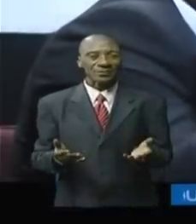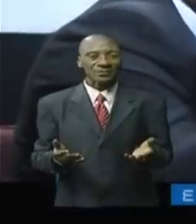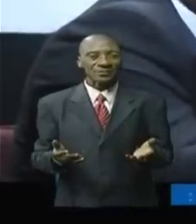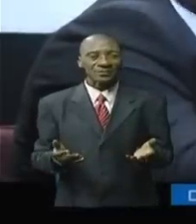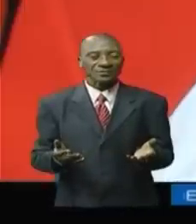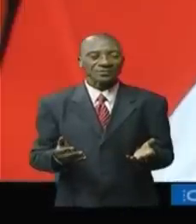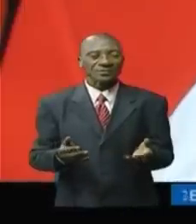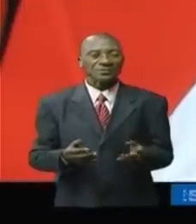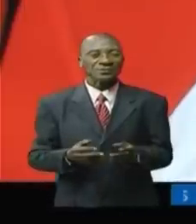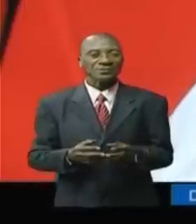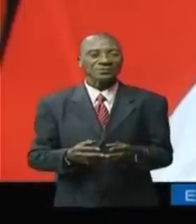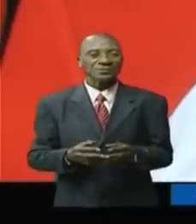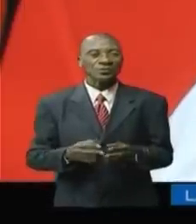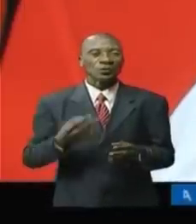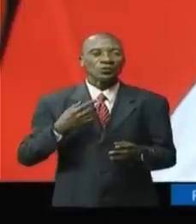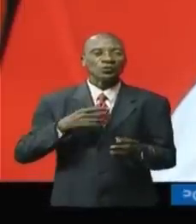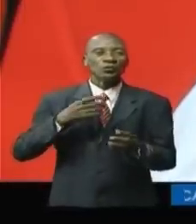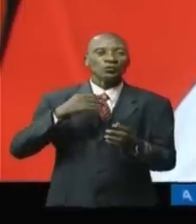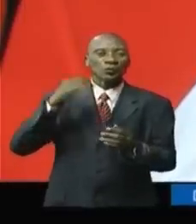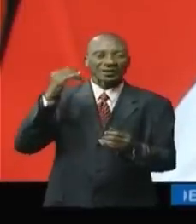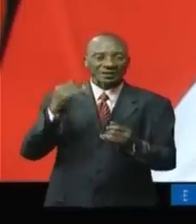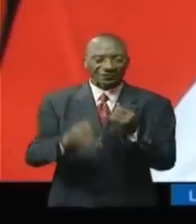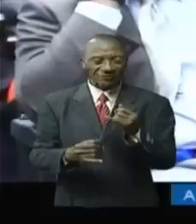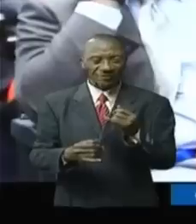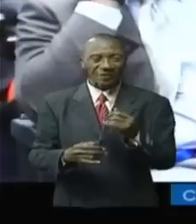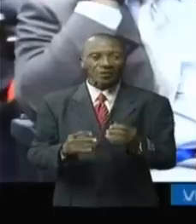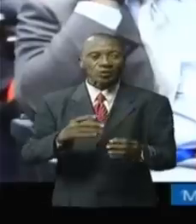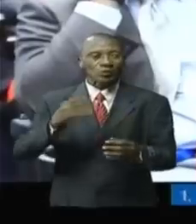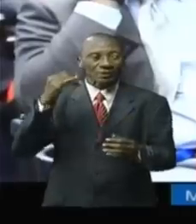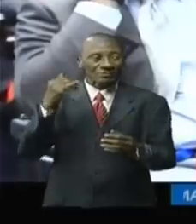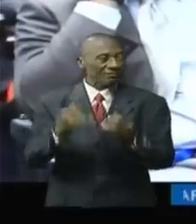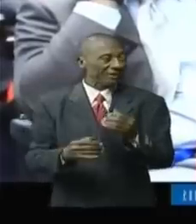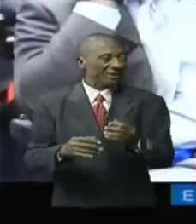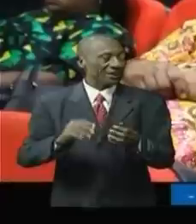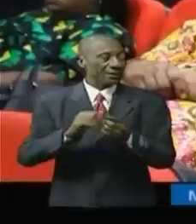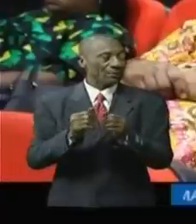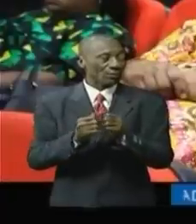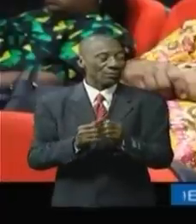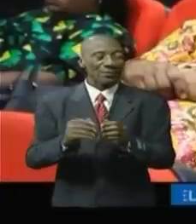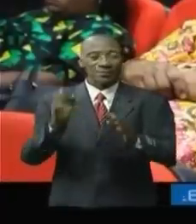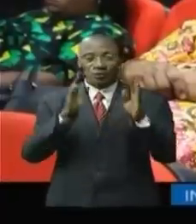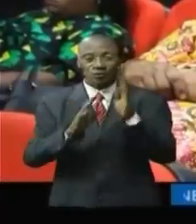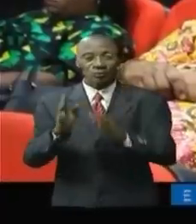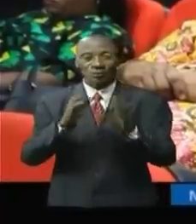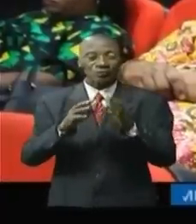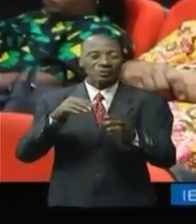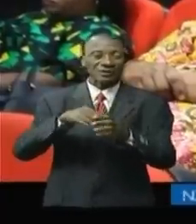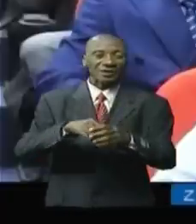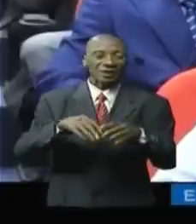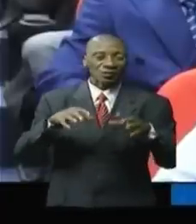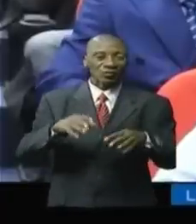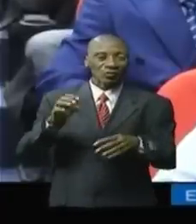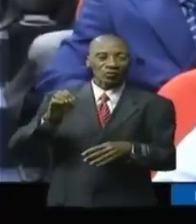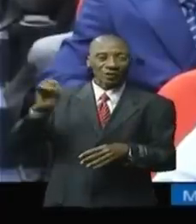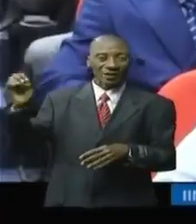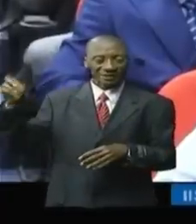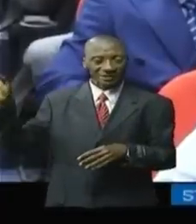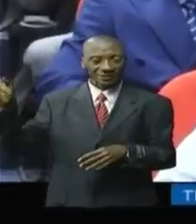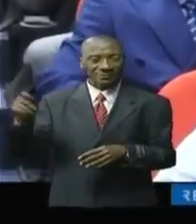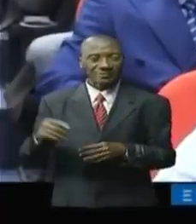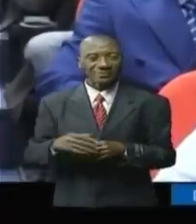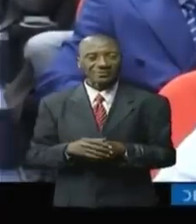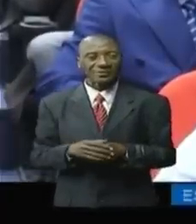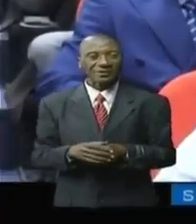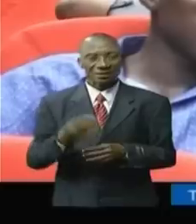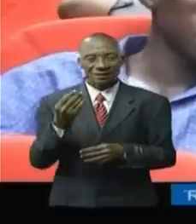finir définitivement avec la guerre à répétition dans l'est du pays. Le seul moyen est l'identification de la population et la